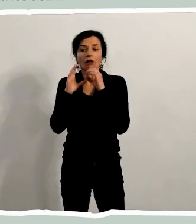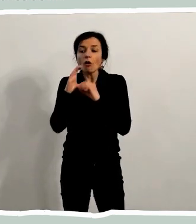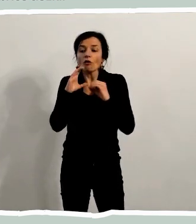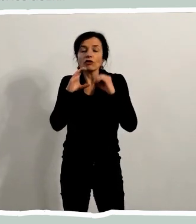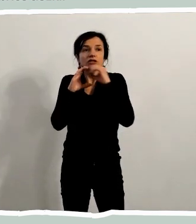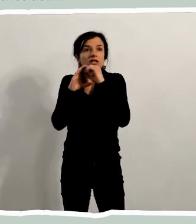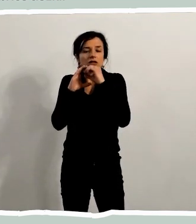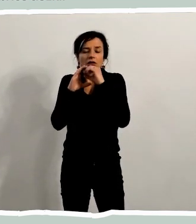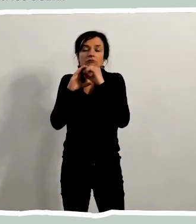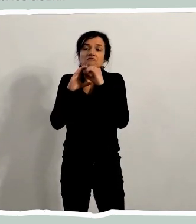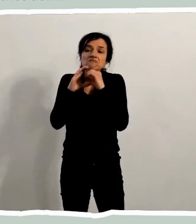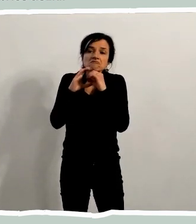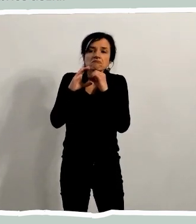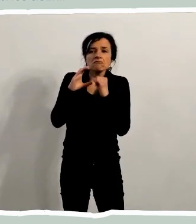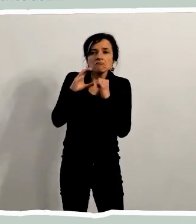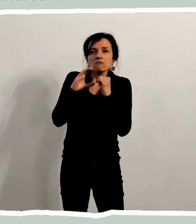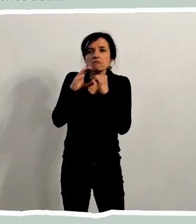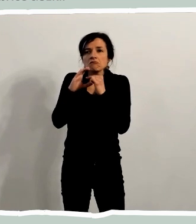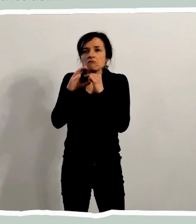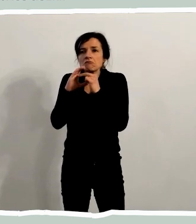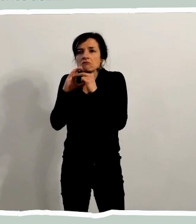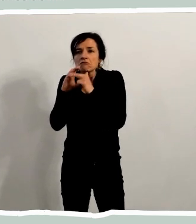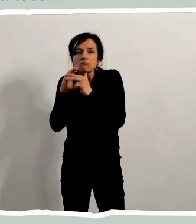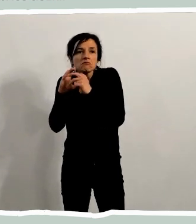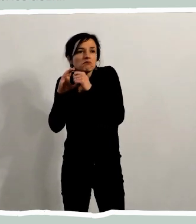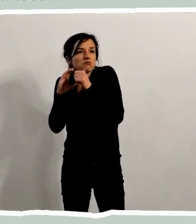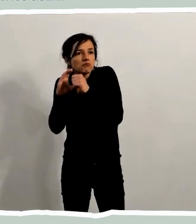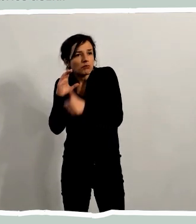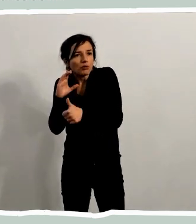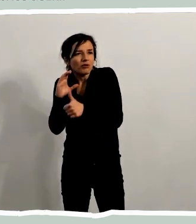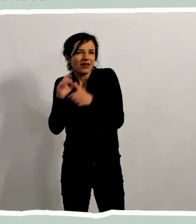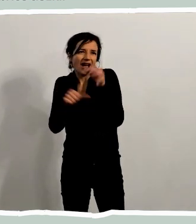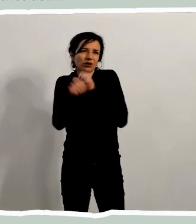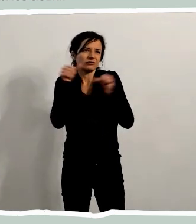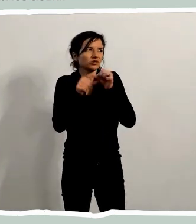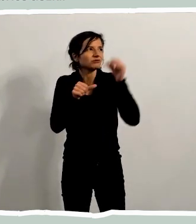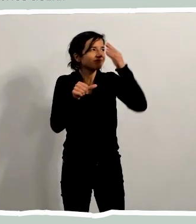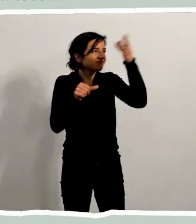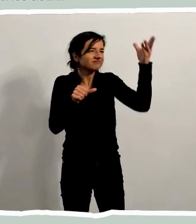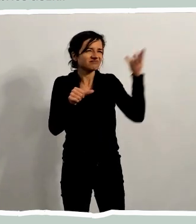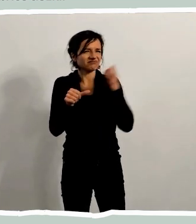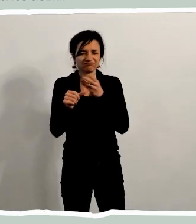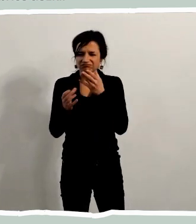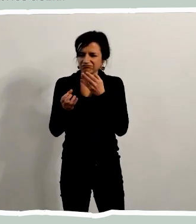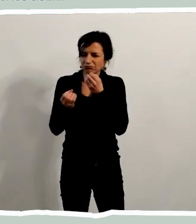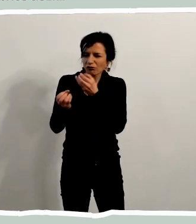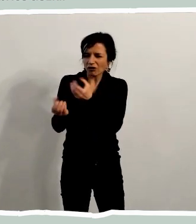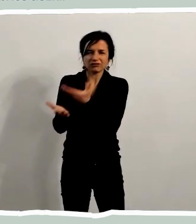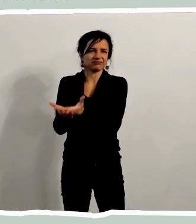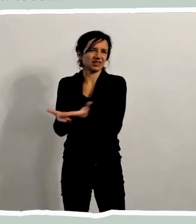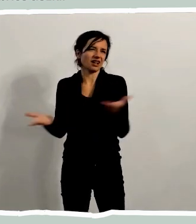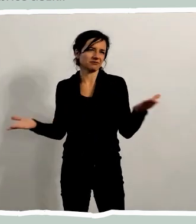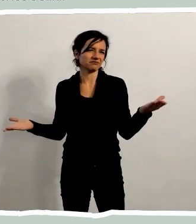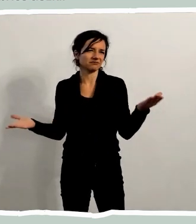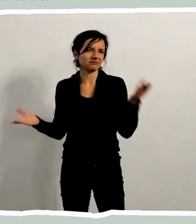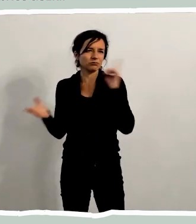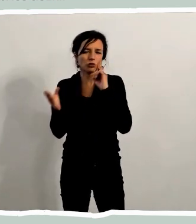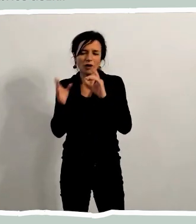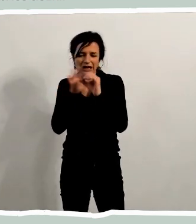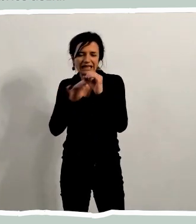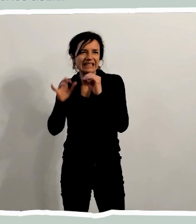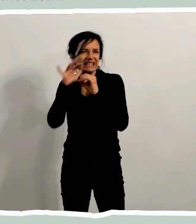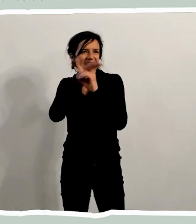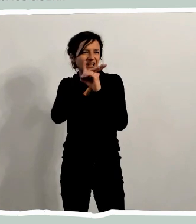d'ovules augmente lorsque vous êtes plus intoxiqué avec ces molécules au niveau donc du liquide qui